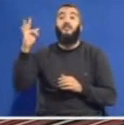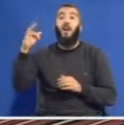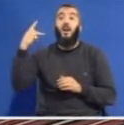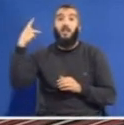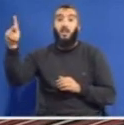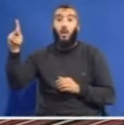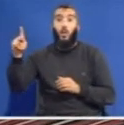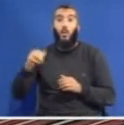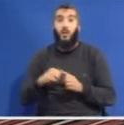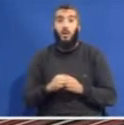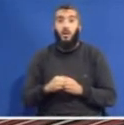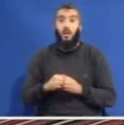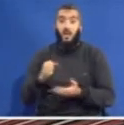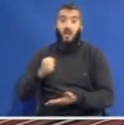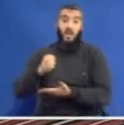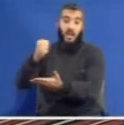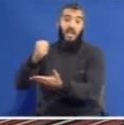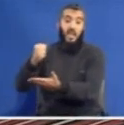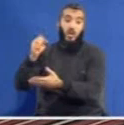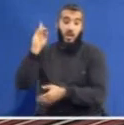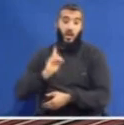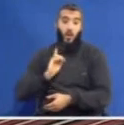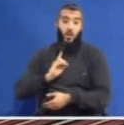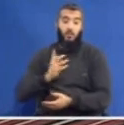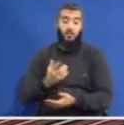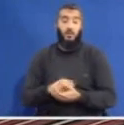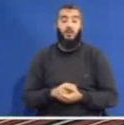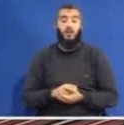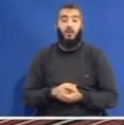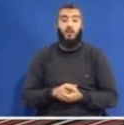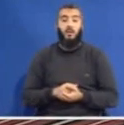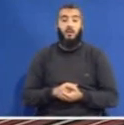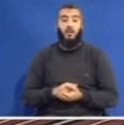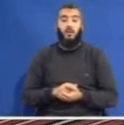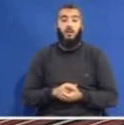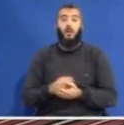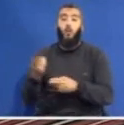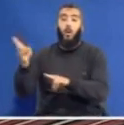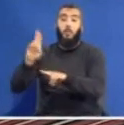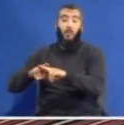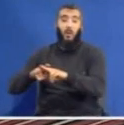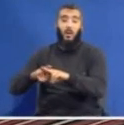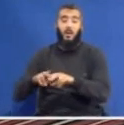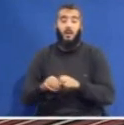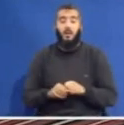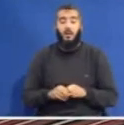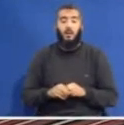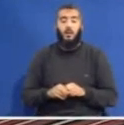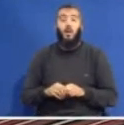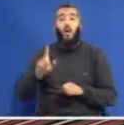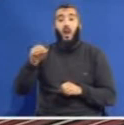في الوار يشيل معاه فين. أيوة. يعني متوفي الله يرحمه وعنده